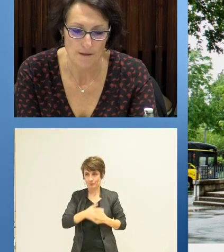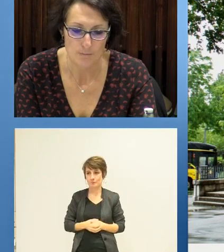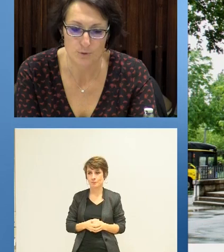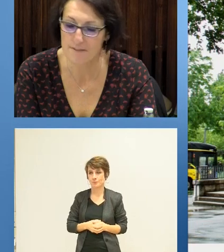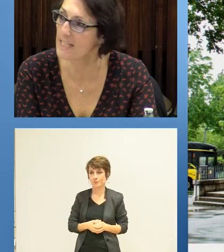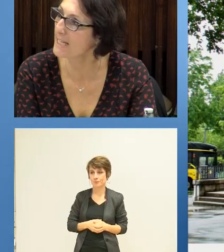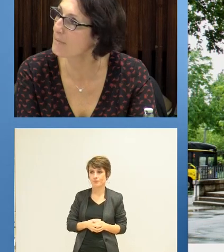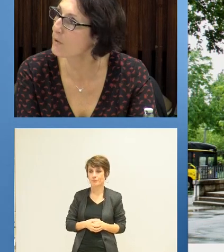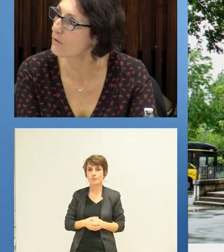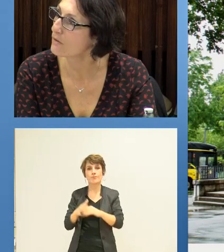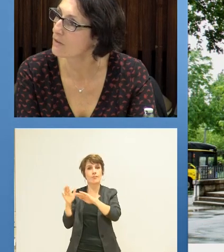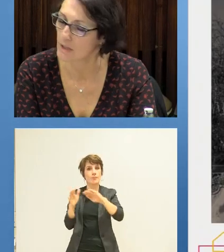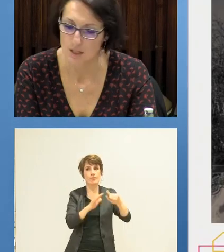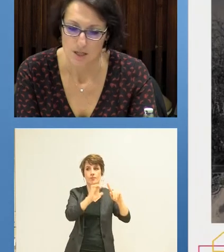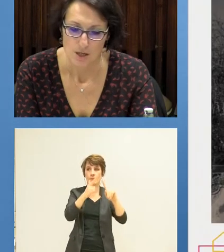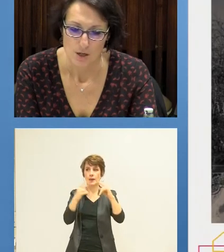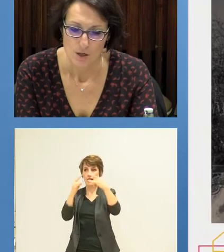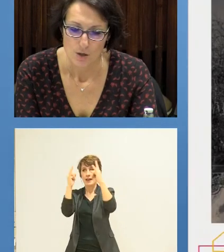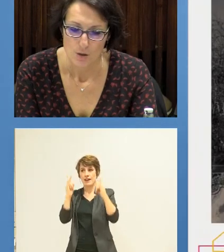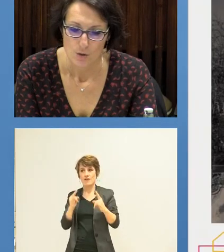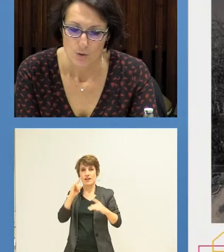pour la villa climent